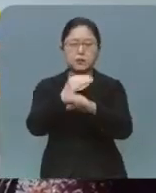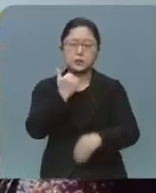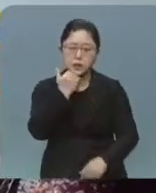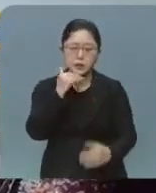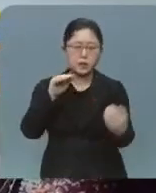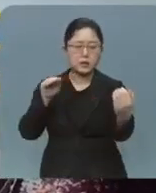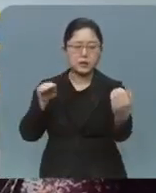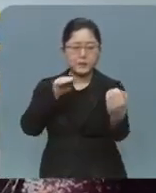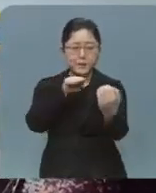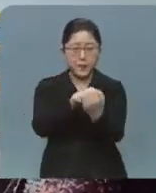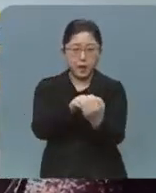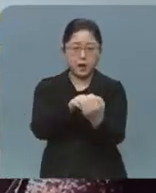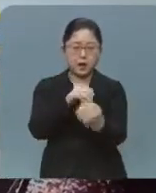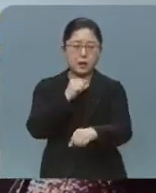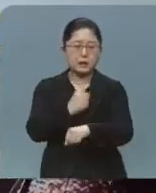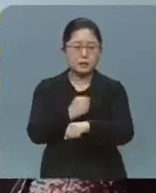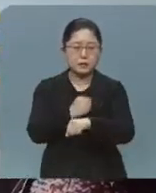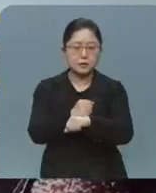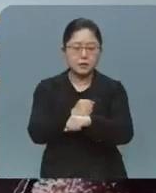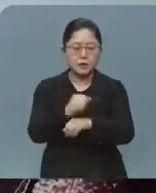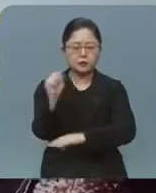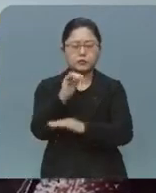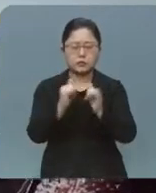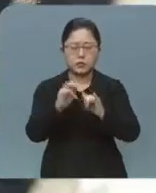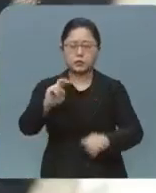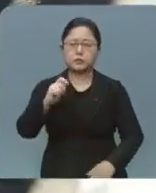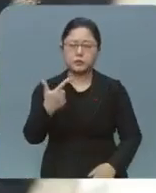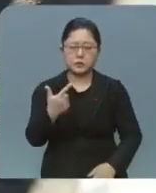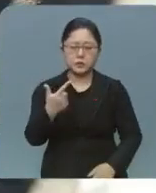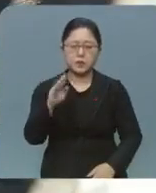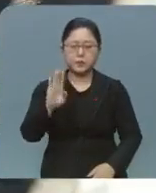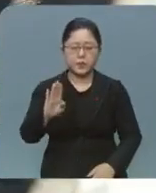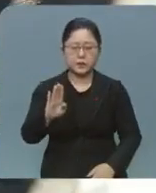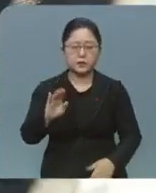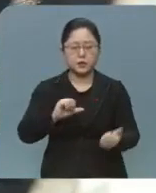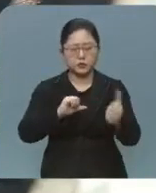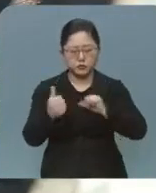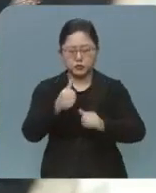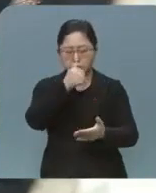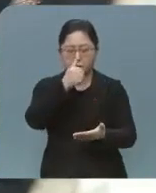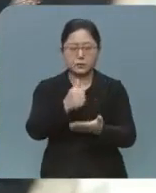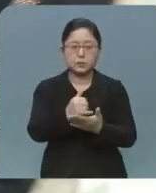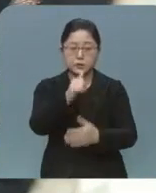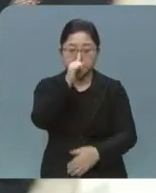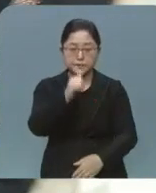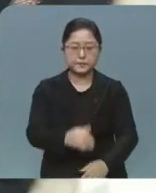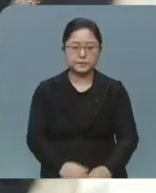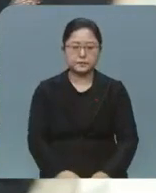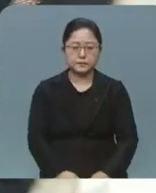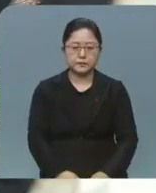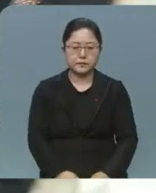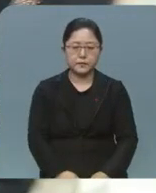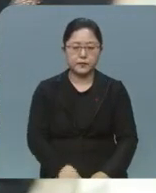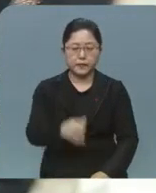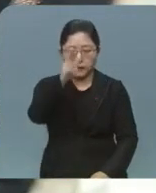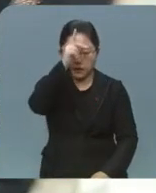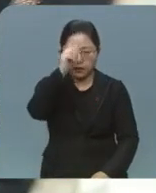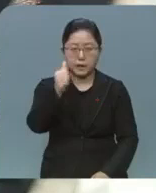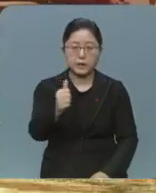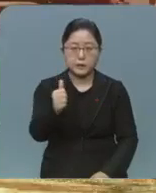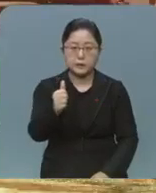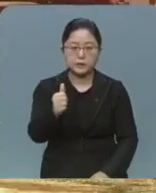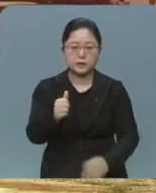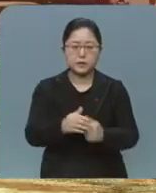중이던 승용차를 정면으로 충돌해 운전자 26살 B씨를 숨지게 한 혐의를 받고 있습니다. 경찰은